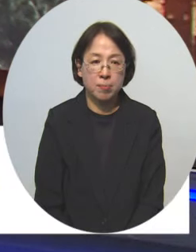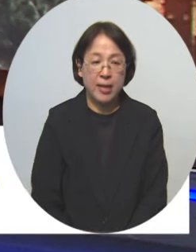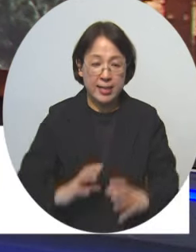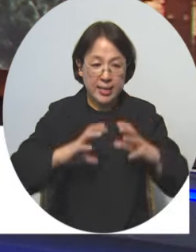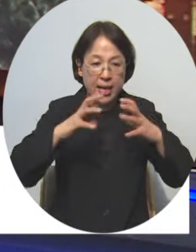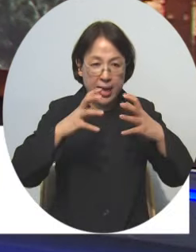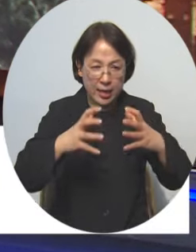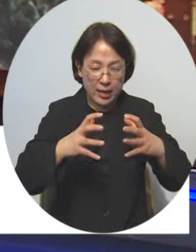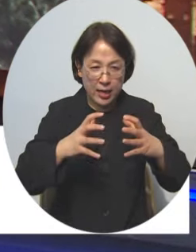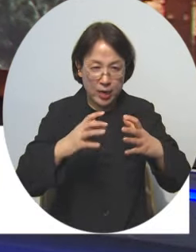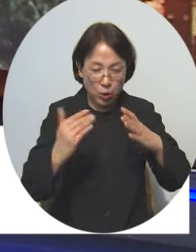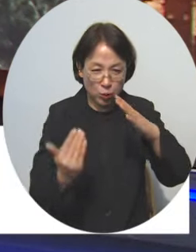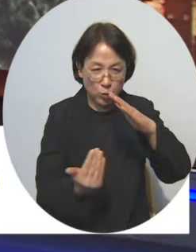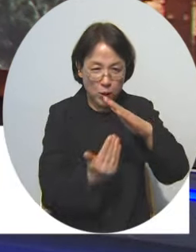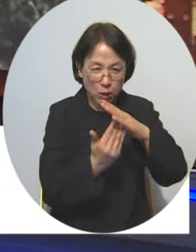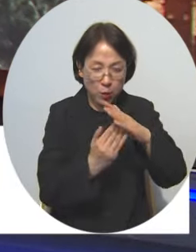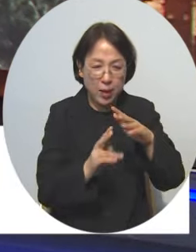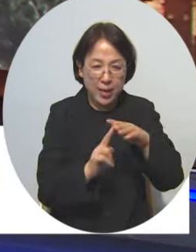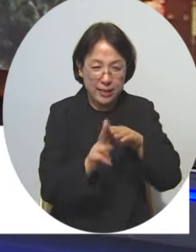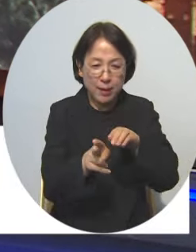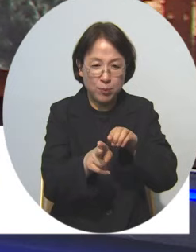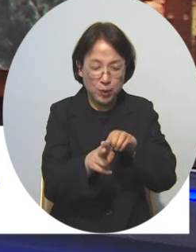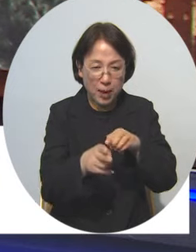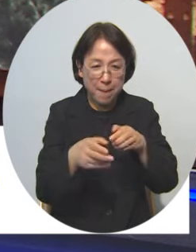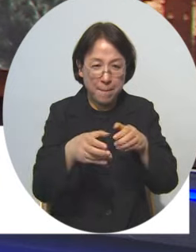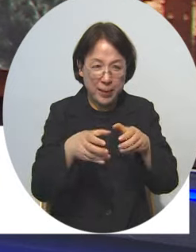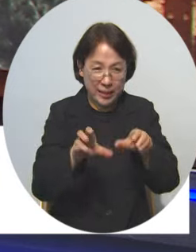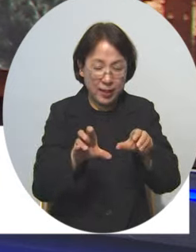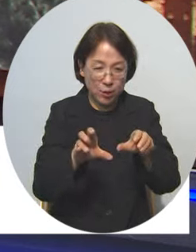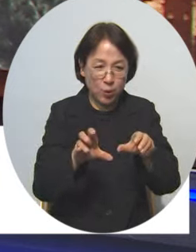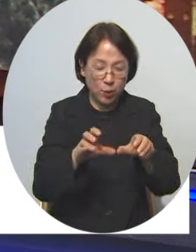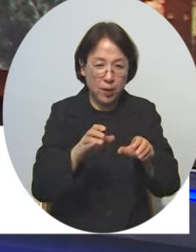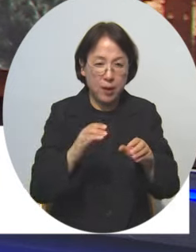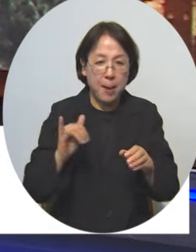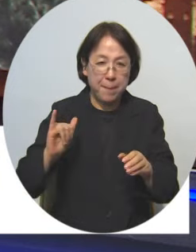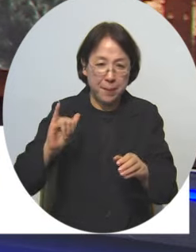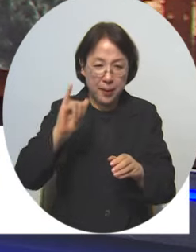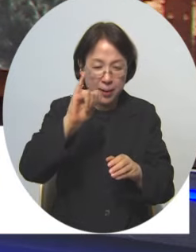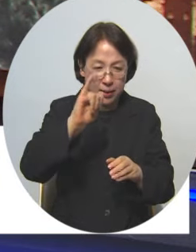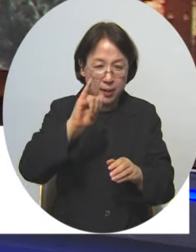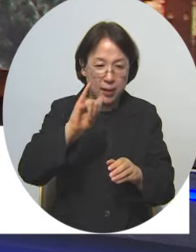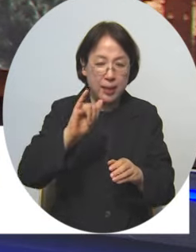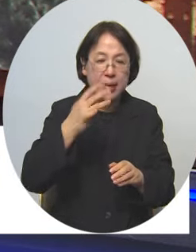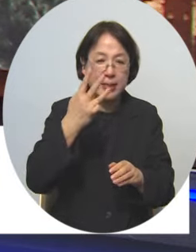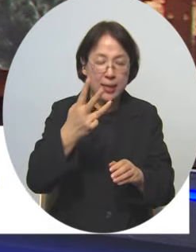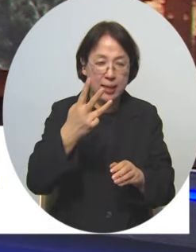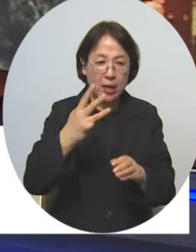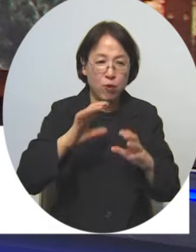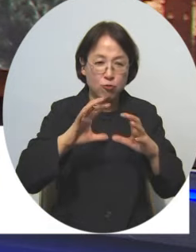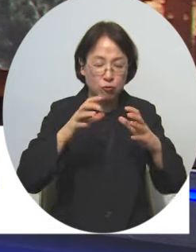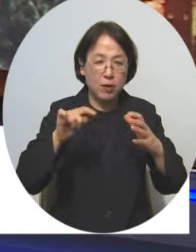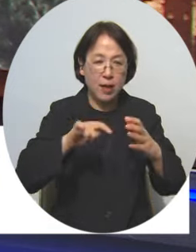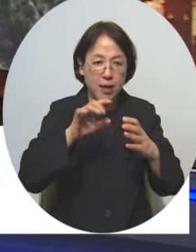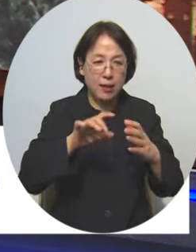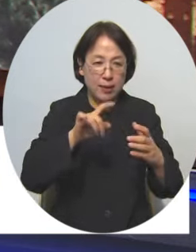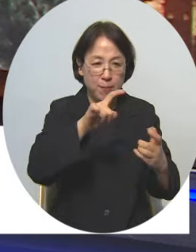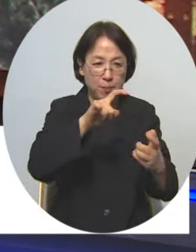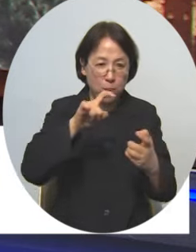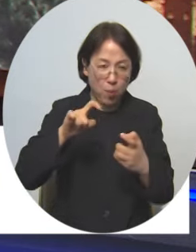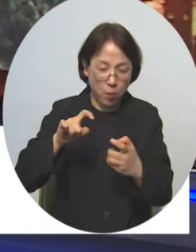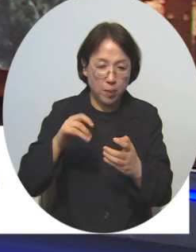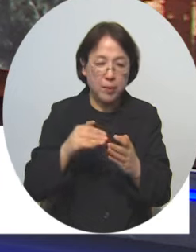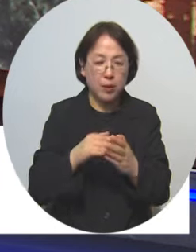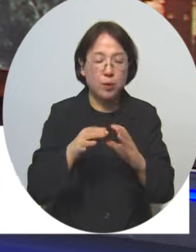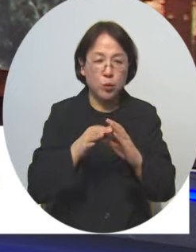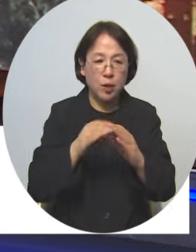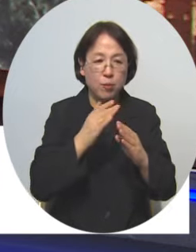세계 최고의 잠수함 킬러로 불리는 최신의 해상 초계기 PA-DAY 포세이돈 3대가 국내에 도입됐습니다. 이를